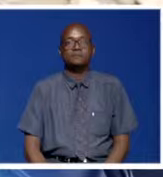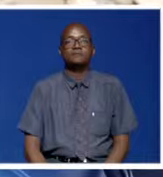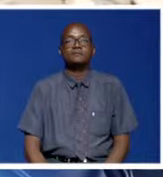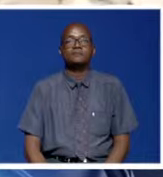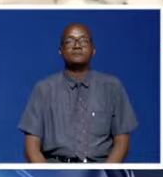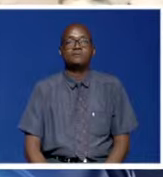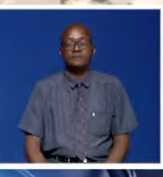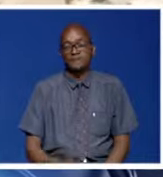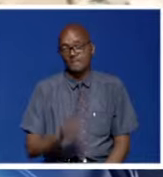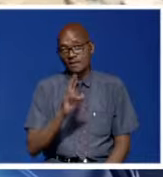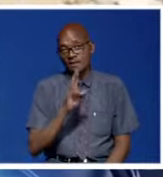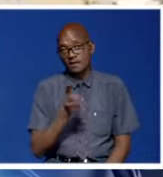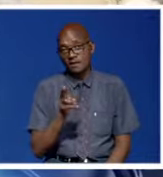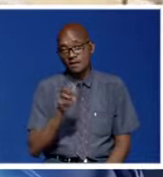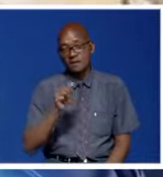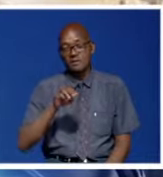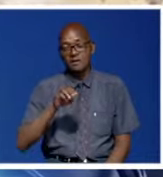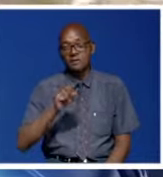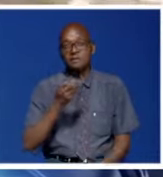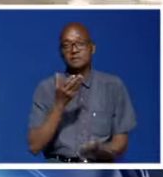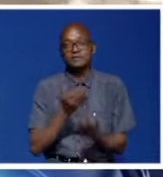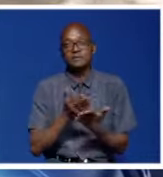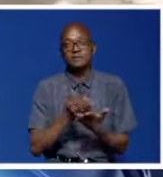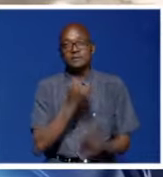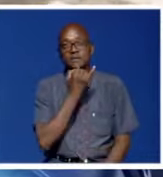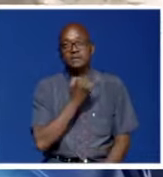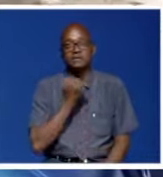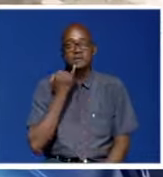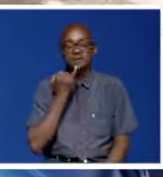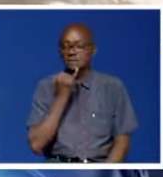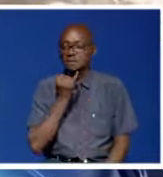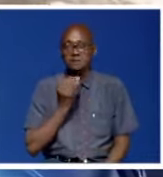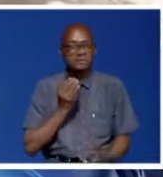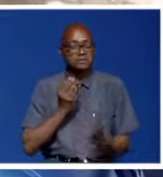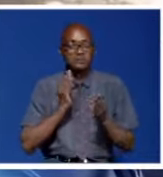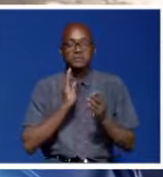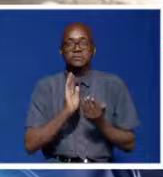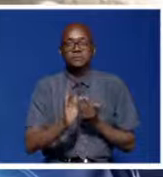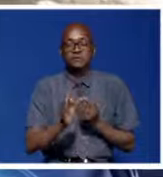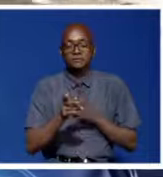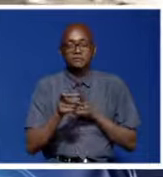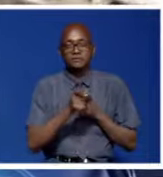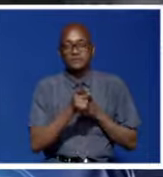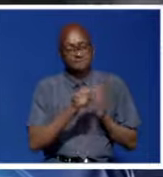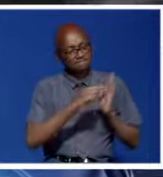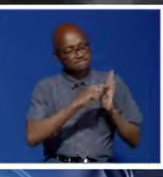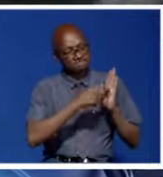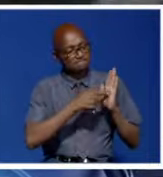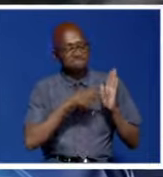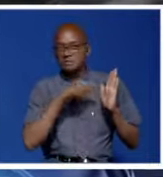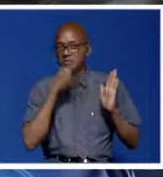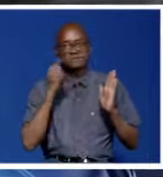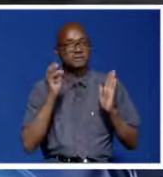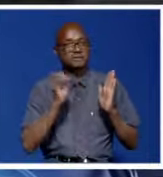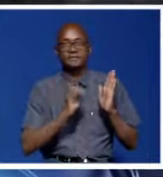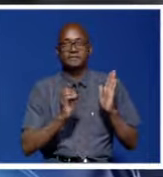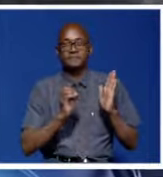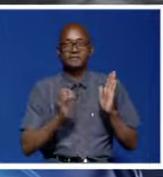Na Hamas yasema pendekezo la Israeli kusitisha mapigano halikidhi vigezo wakati ikipanga kushambulia